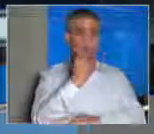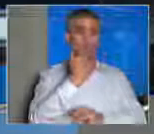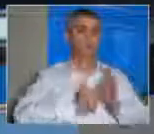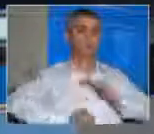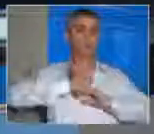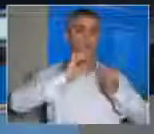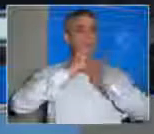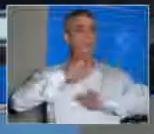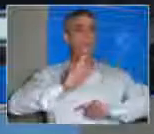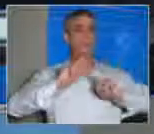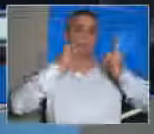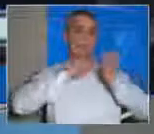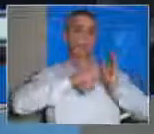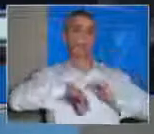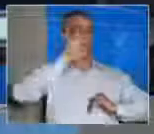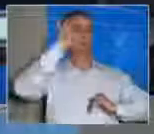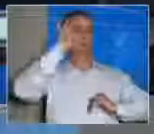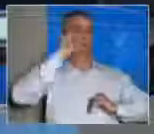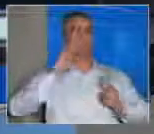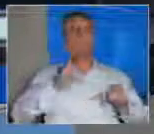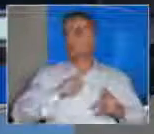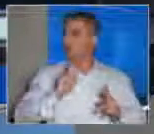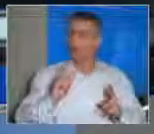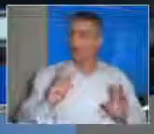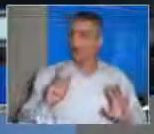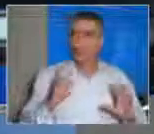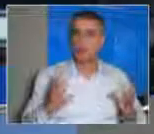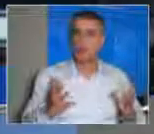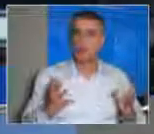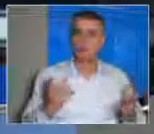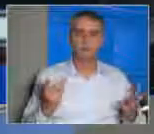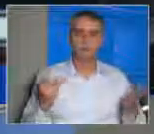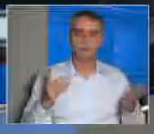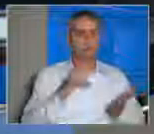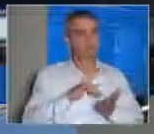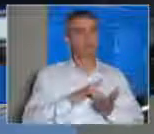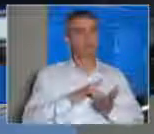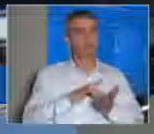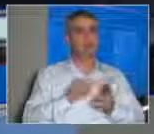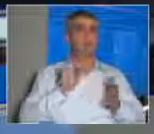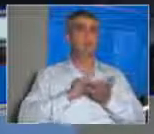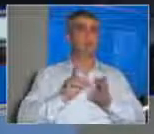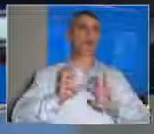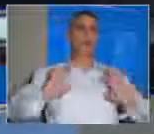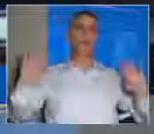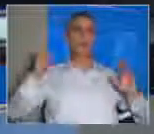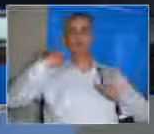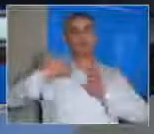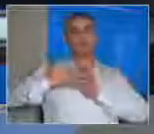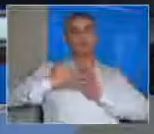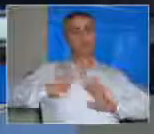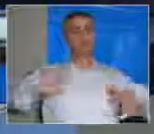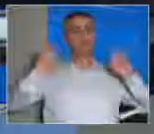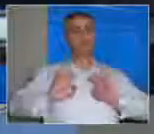בעמדה מנוגדת לך, פתאום בגלל שהוא נבחר, אני אומרת, אף אחד לא מוצל, אף אחד לא נמצא במקום שאין עליו ביקורת